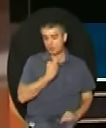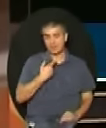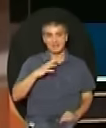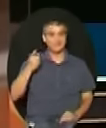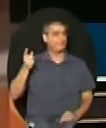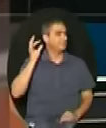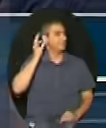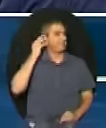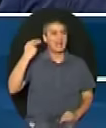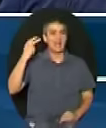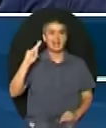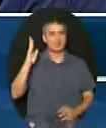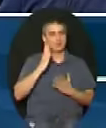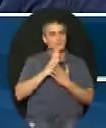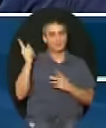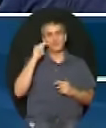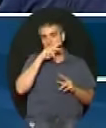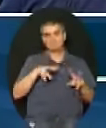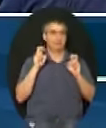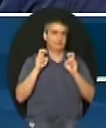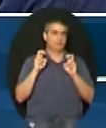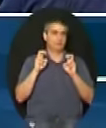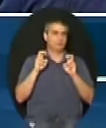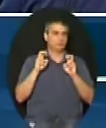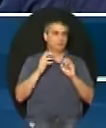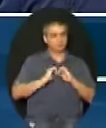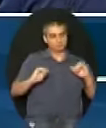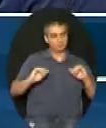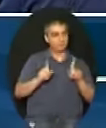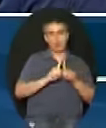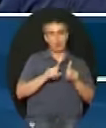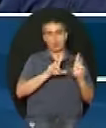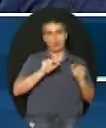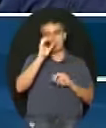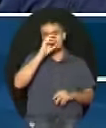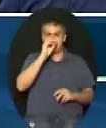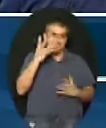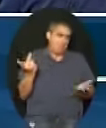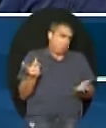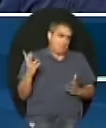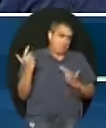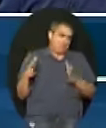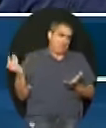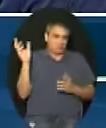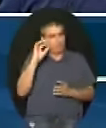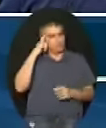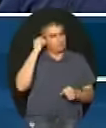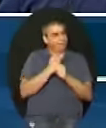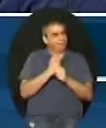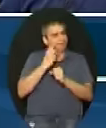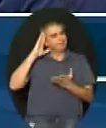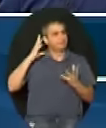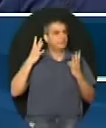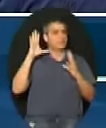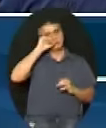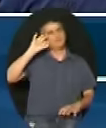קלינטון לא החמיצה הזדמנות פה. לבדל עצמה מאובמה. משום שאובמה אין לו מה להפסיד. הוא עדיין דבק בתפיסת